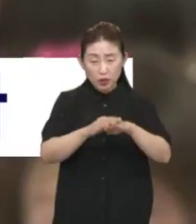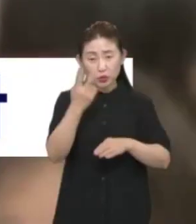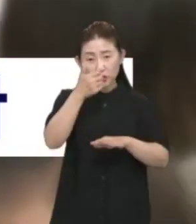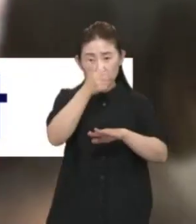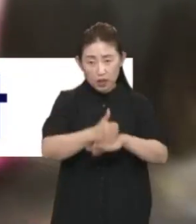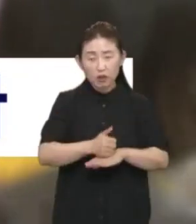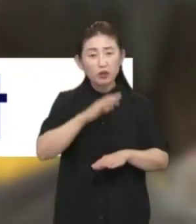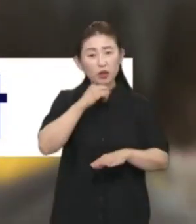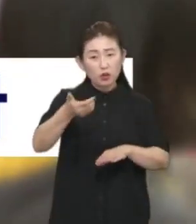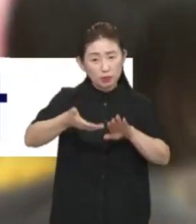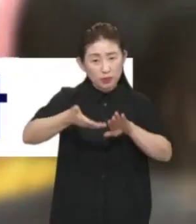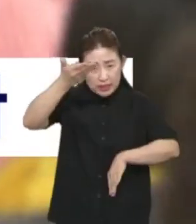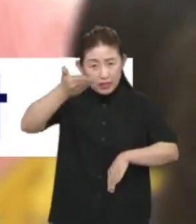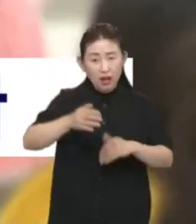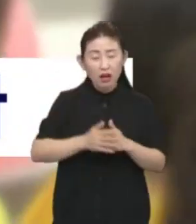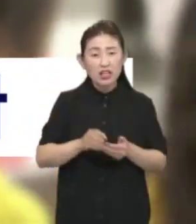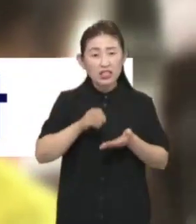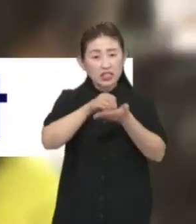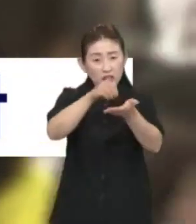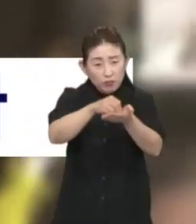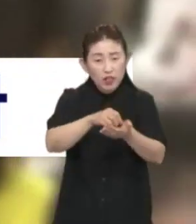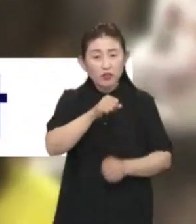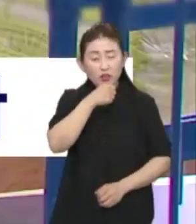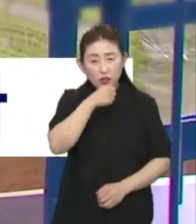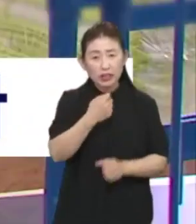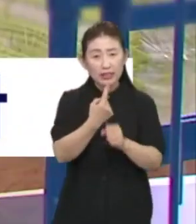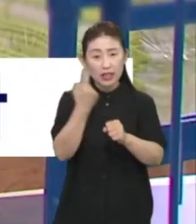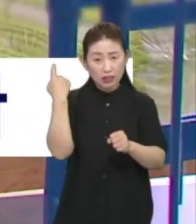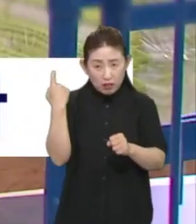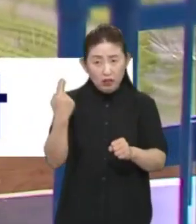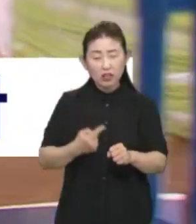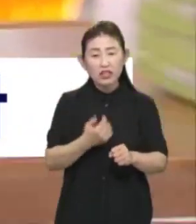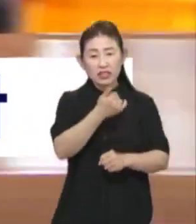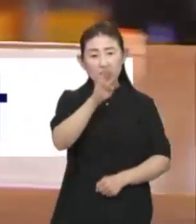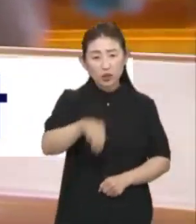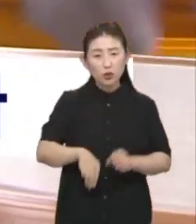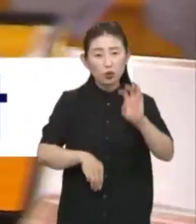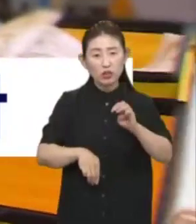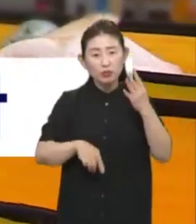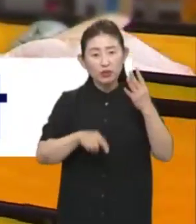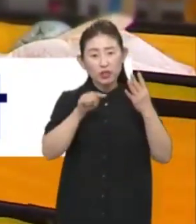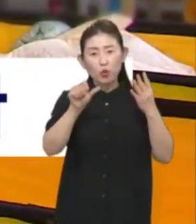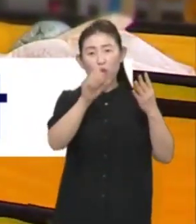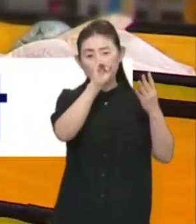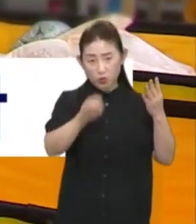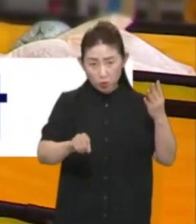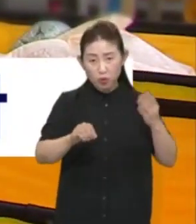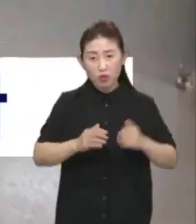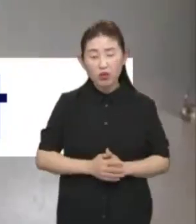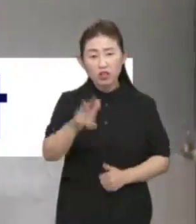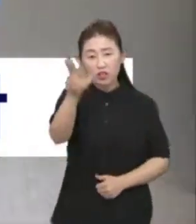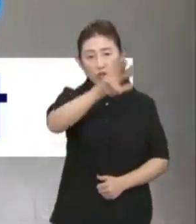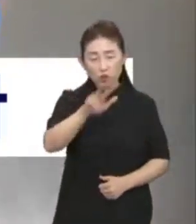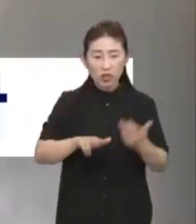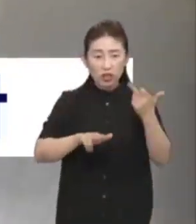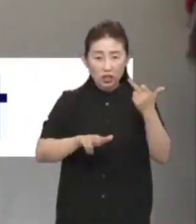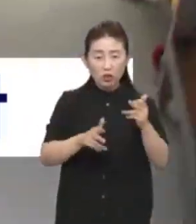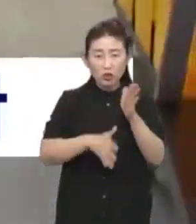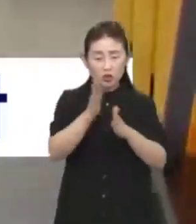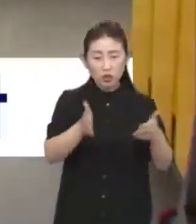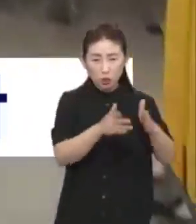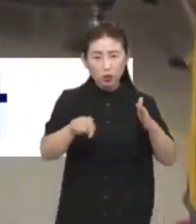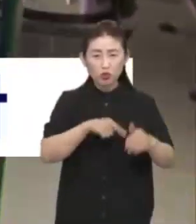따르면 50세 이상 고령층의 취업자 비율은 지난해 기준 세종이 34.5%로 전국 17개